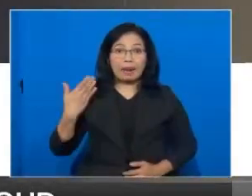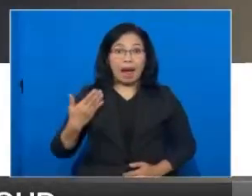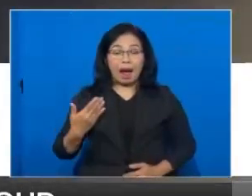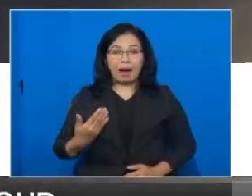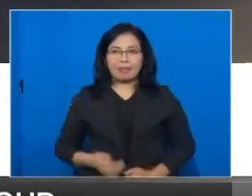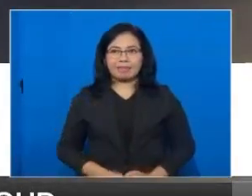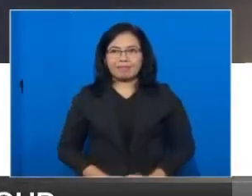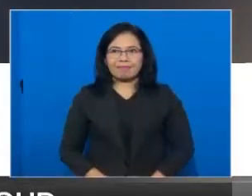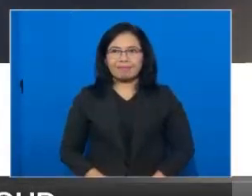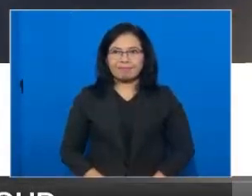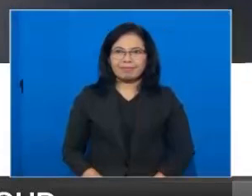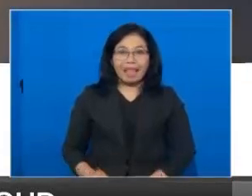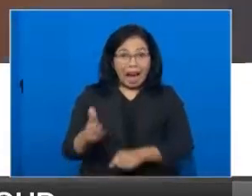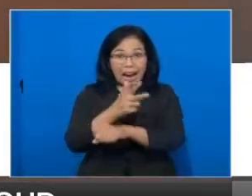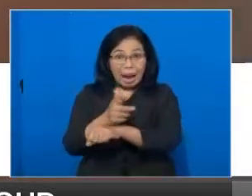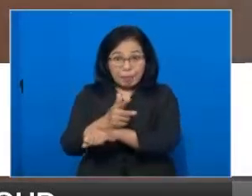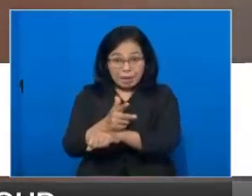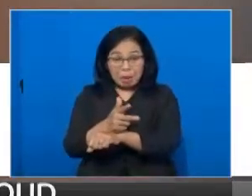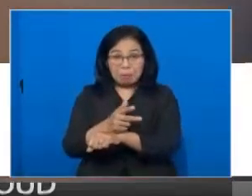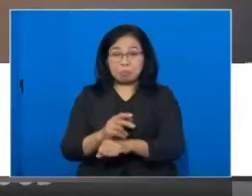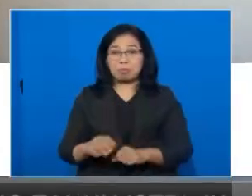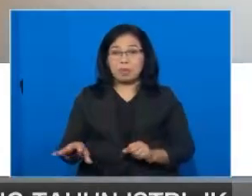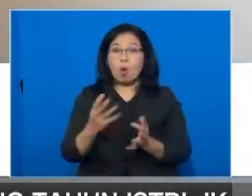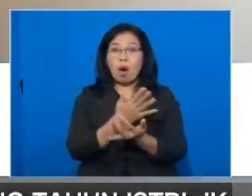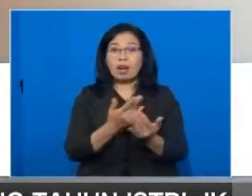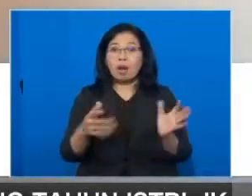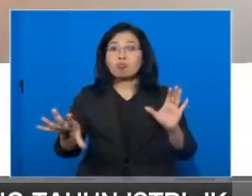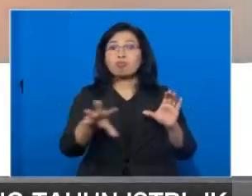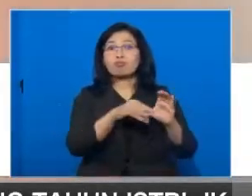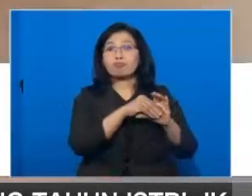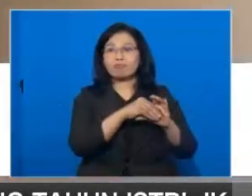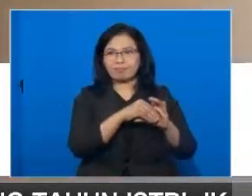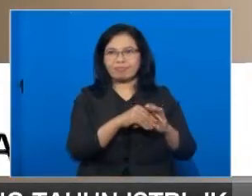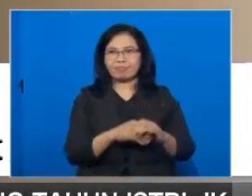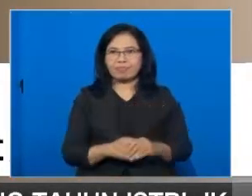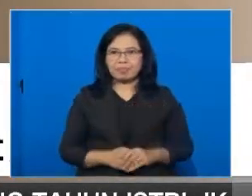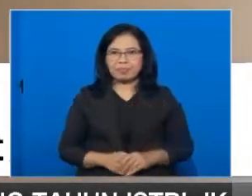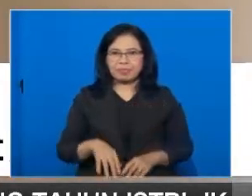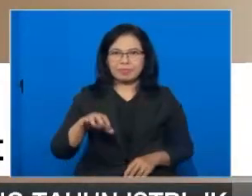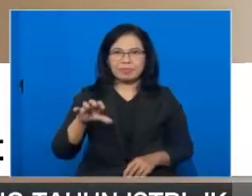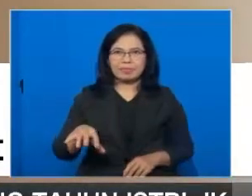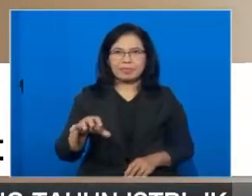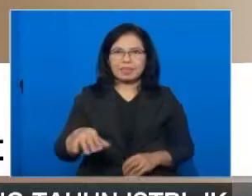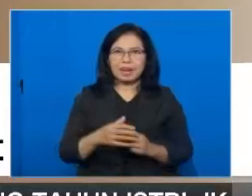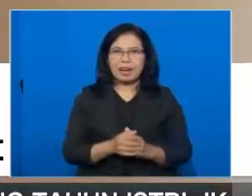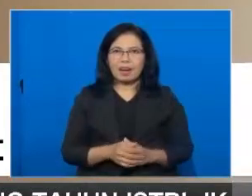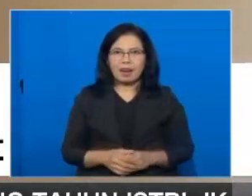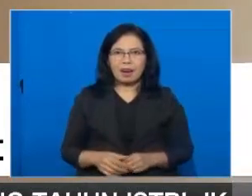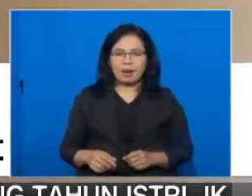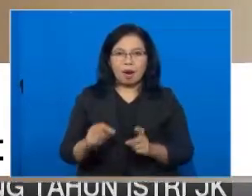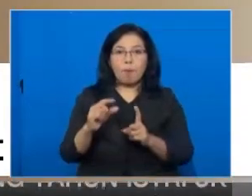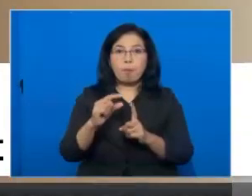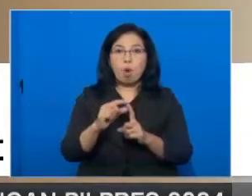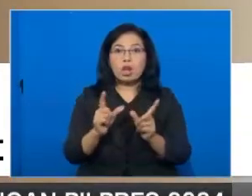dibuka kamera milik warga merekam ulahman kepala desa sumarang kecamatanagian Kabupaten Bandar Sulawesi Barat